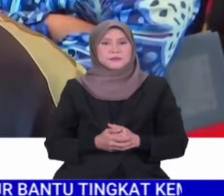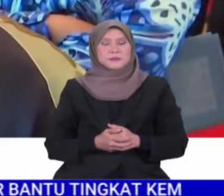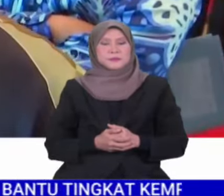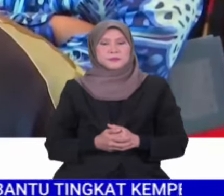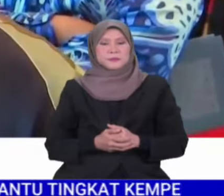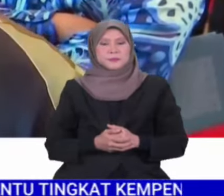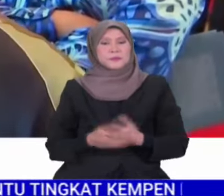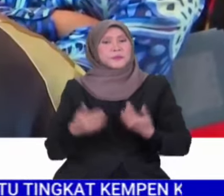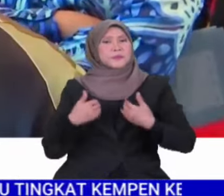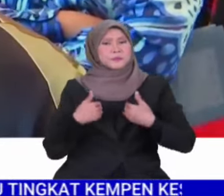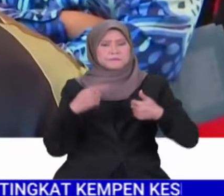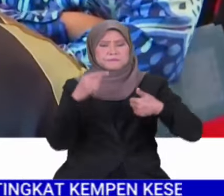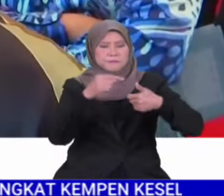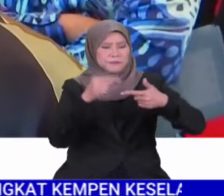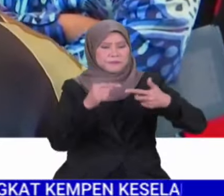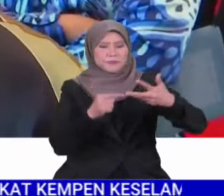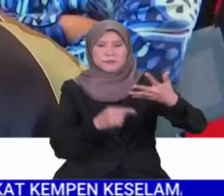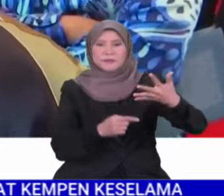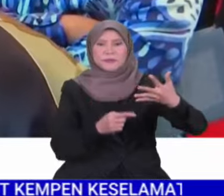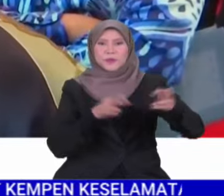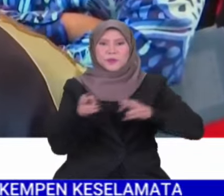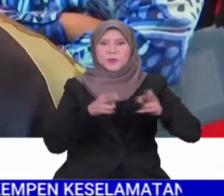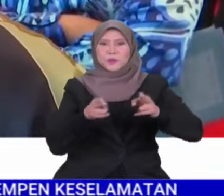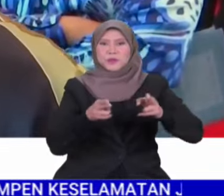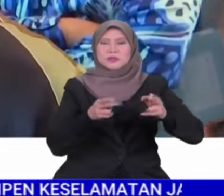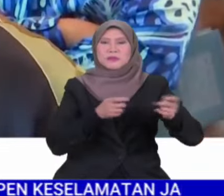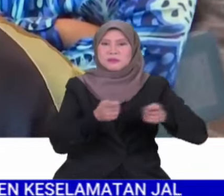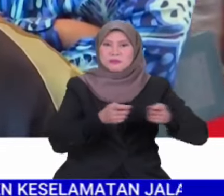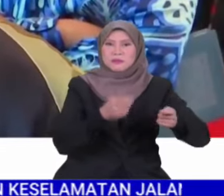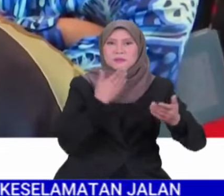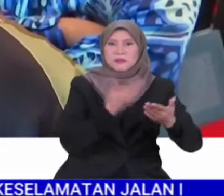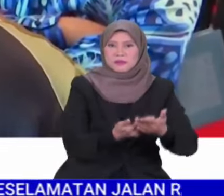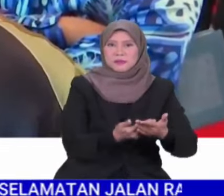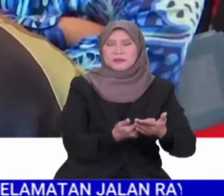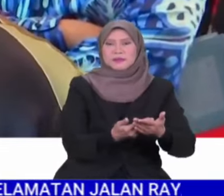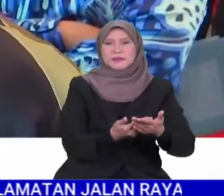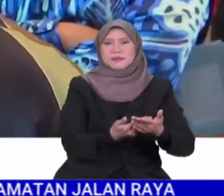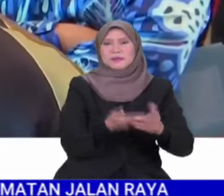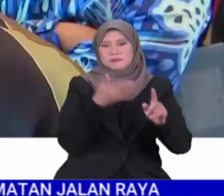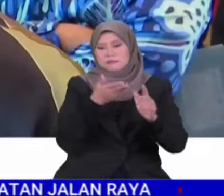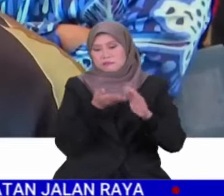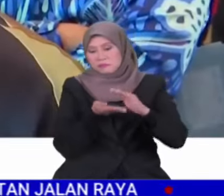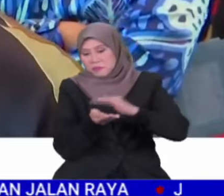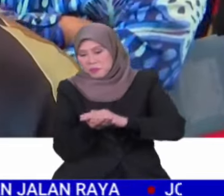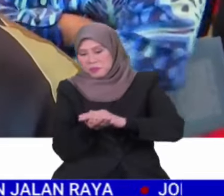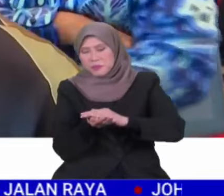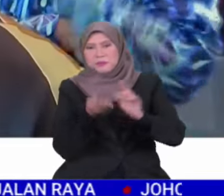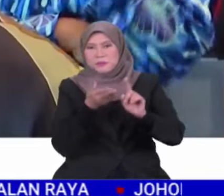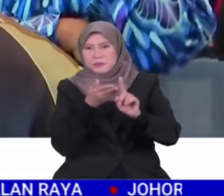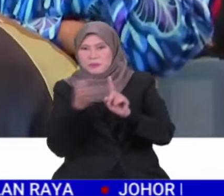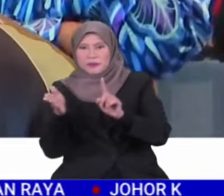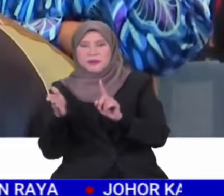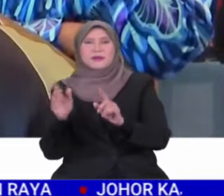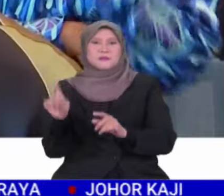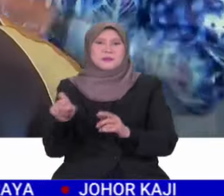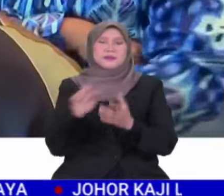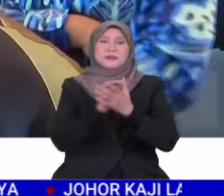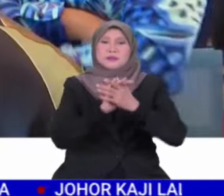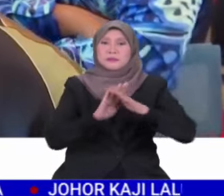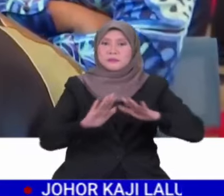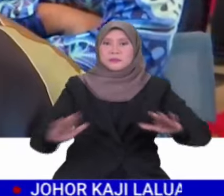terhadap beberapa perkara berkenaan dengan urus tadbir yang baik, membuang penyelewengan dan korupsi,